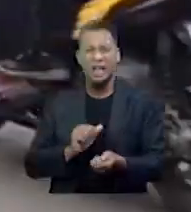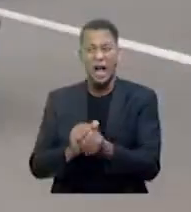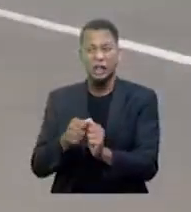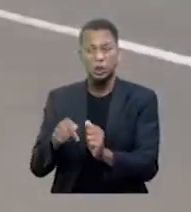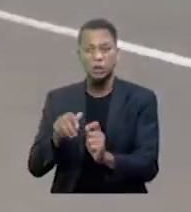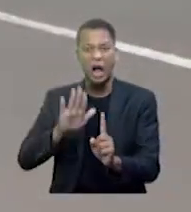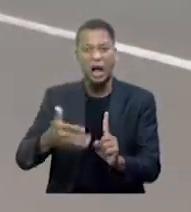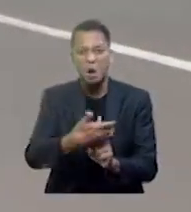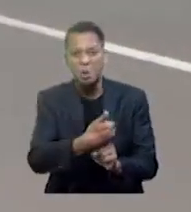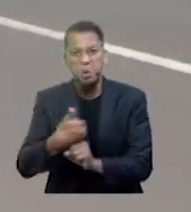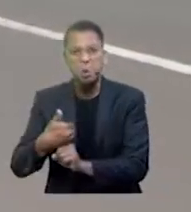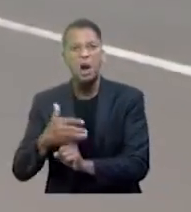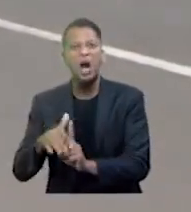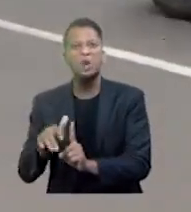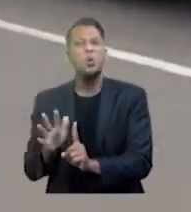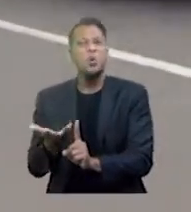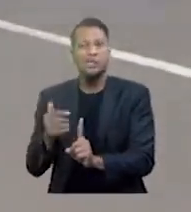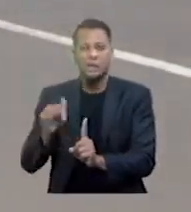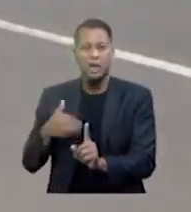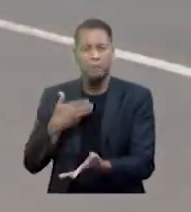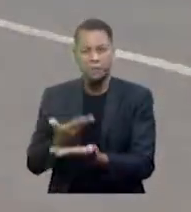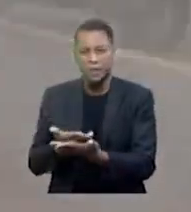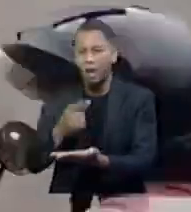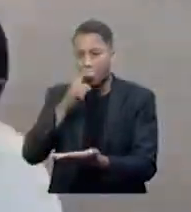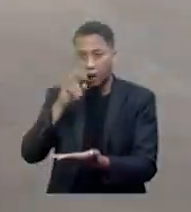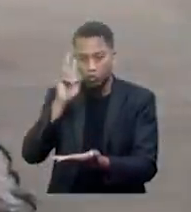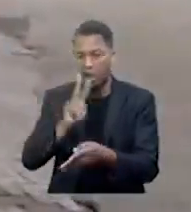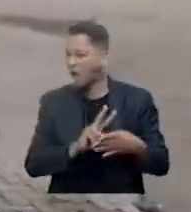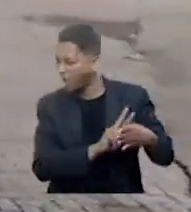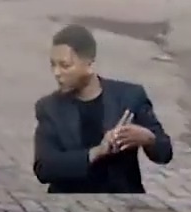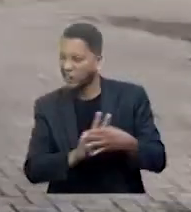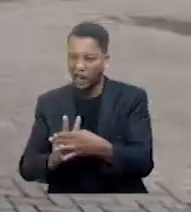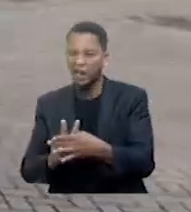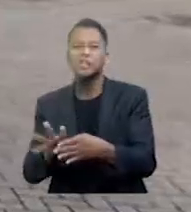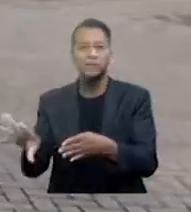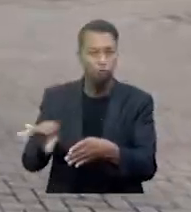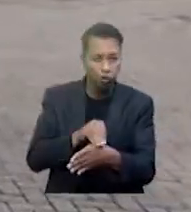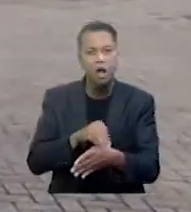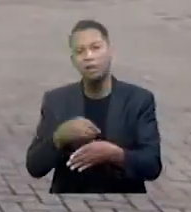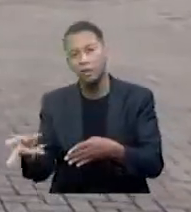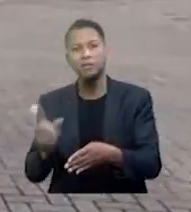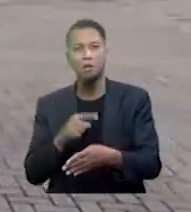korban selalu minta diantar oleh orang tuanya. Dari Jakarta, Rio Manik, iNews melaporkan.